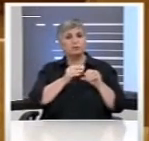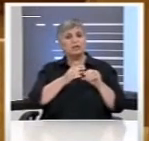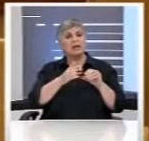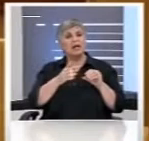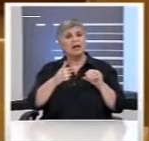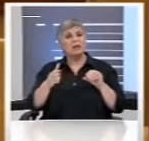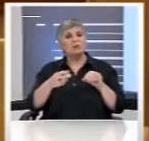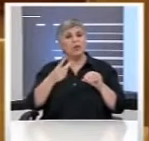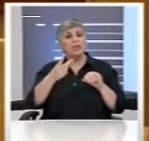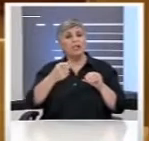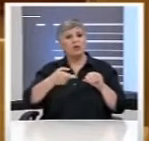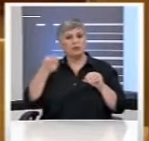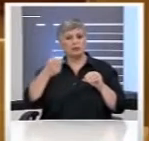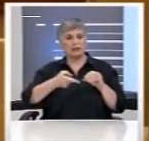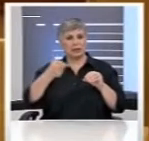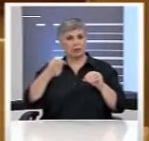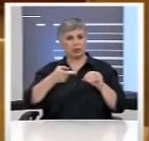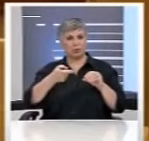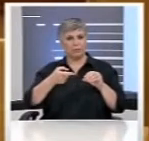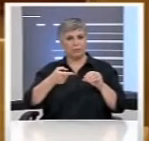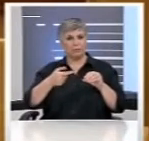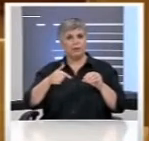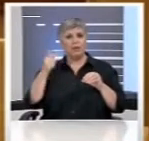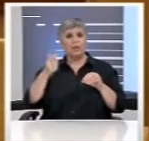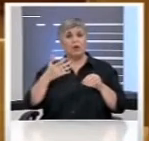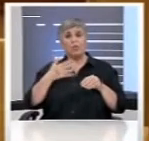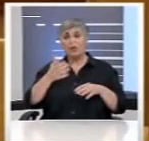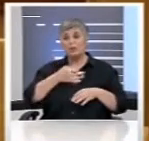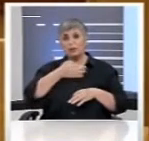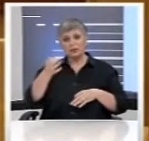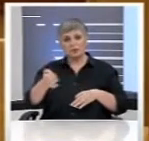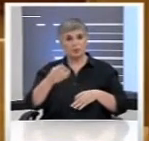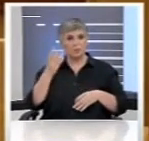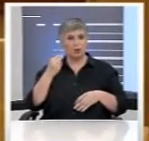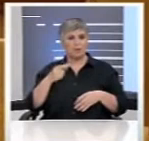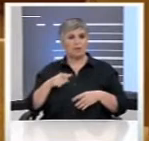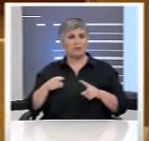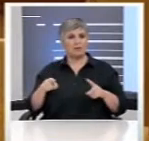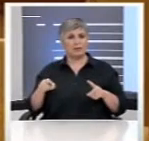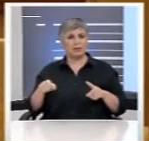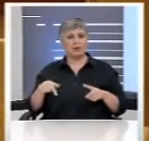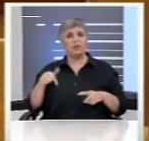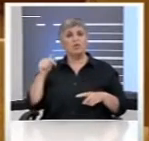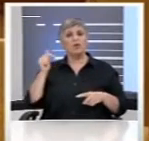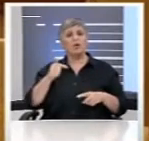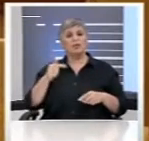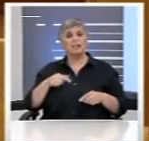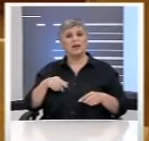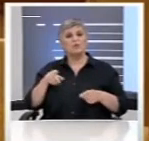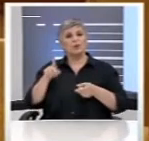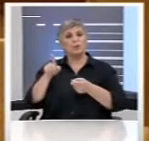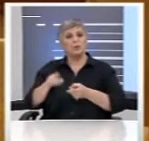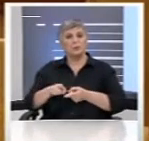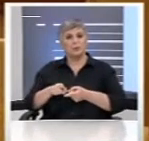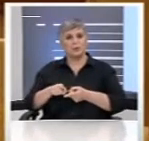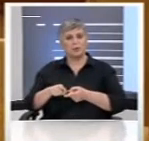πλεώνασμα 2%. Να θυμίσω εδώ ότι είναι σημαντικά χαμηλότερο από αυτό που θα ήταν συμβατό